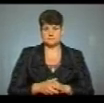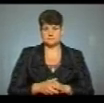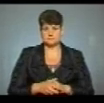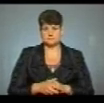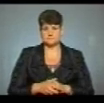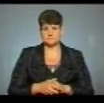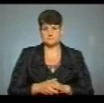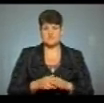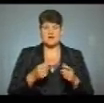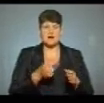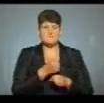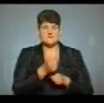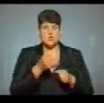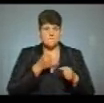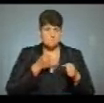поспіль. Автомат,